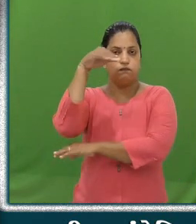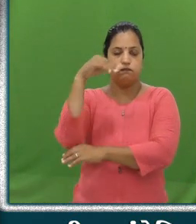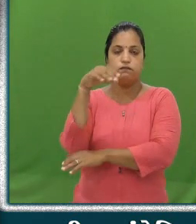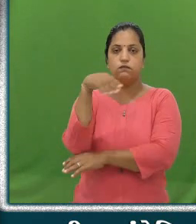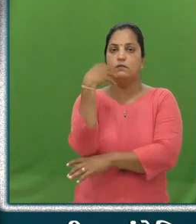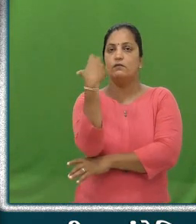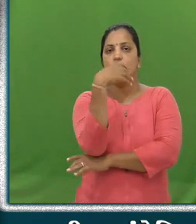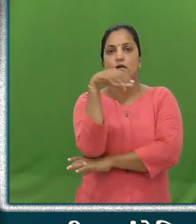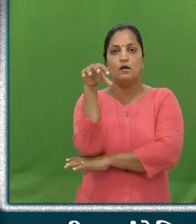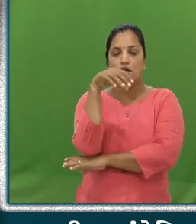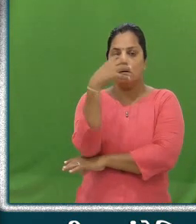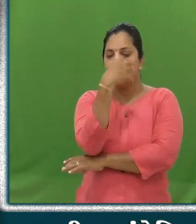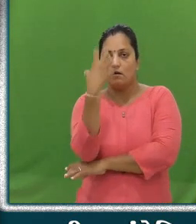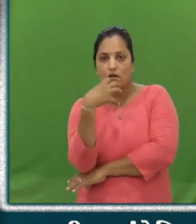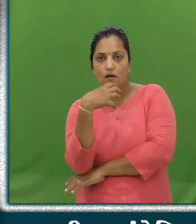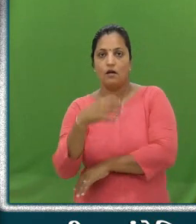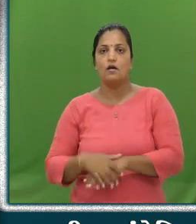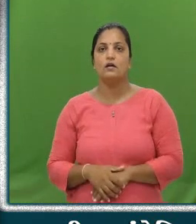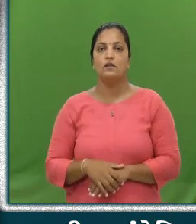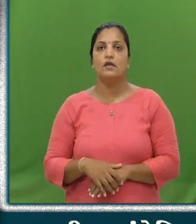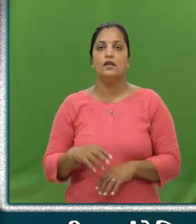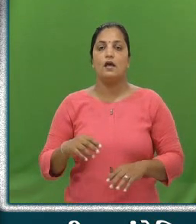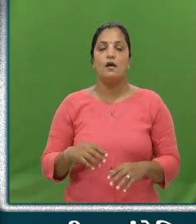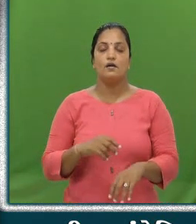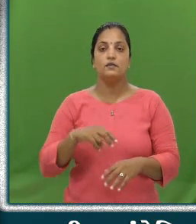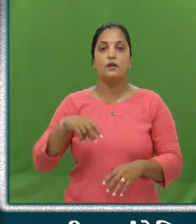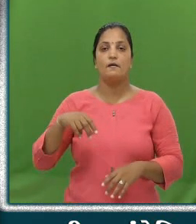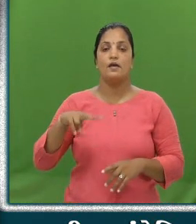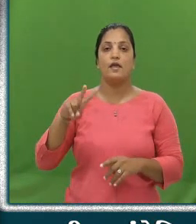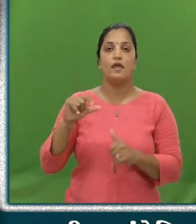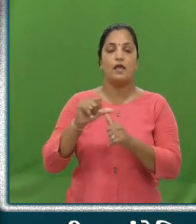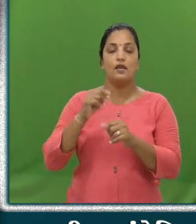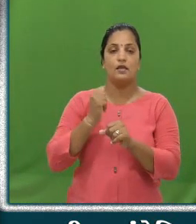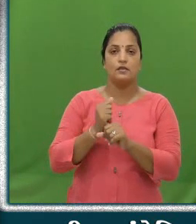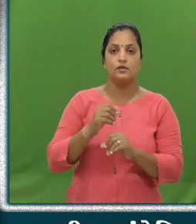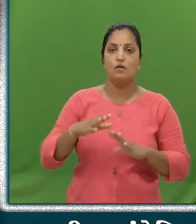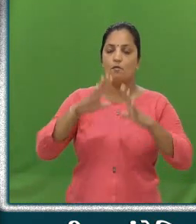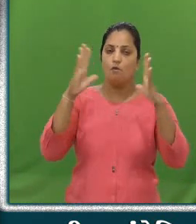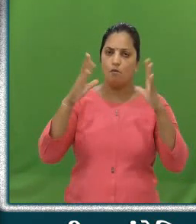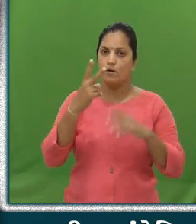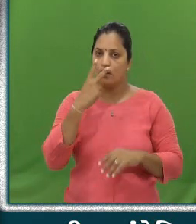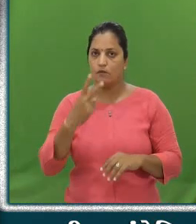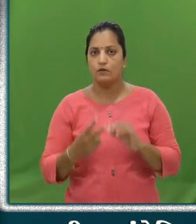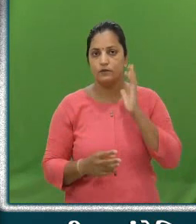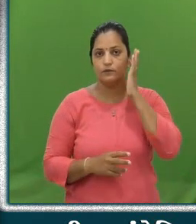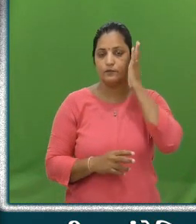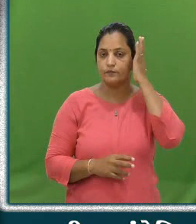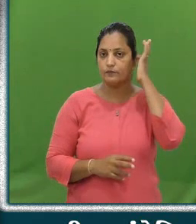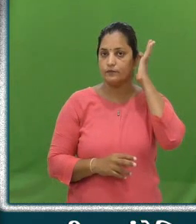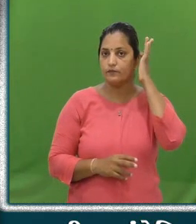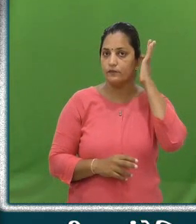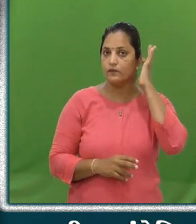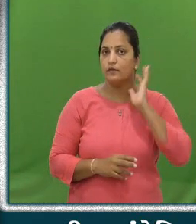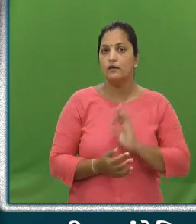મોટા હોય છે તો આ જે લાલ રંગના જે વિસ્તાર ધરાવતા જે ભમરા જે છે તમે જોઈ શકો છો લાલ રંગના